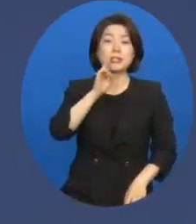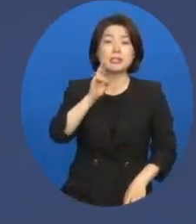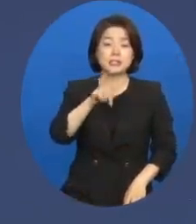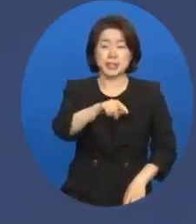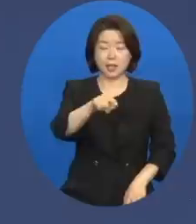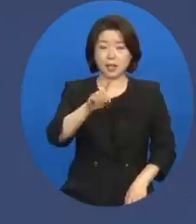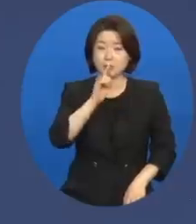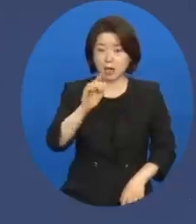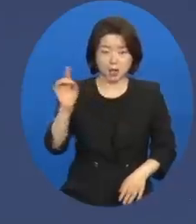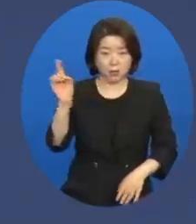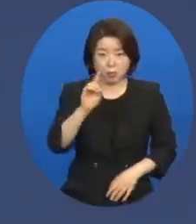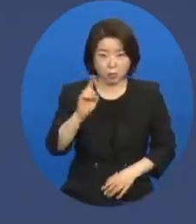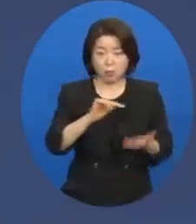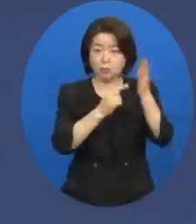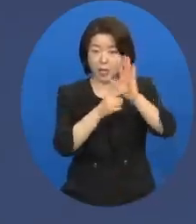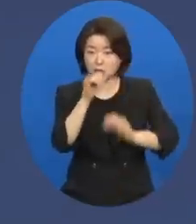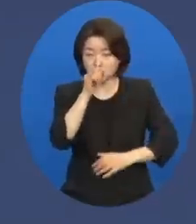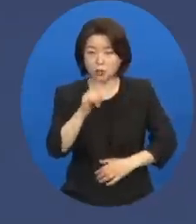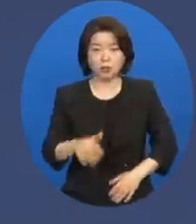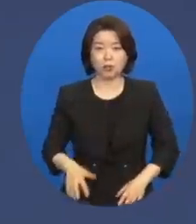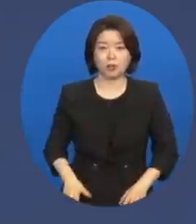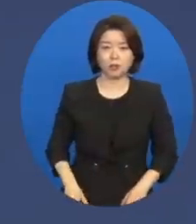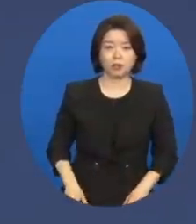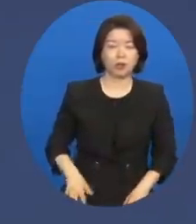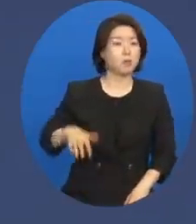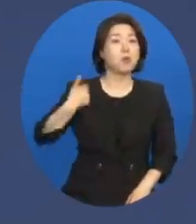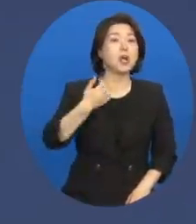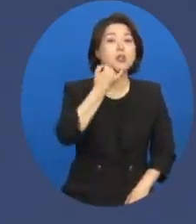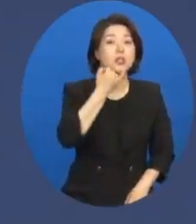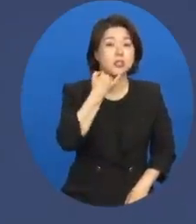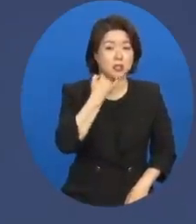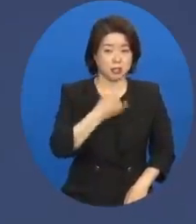뭐라고 반응했는지 혹시 아시나요? 모르셔도 괜찮아요.